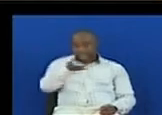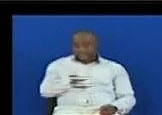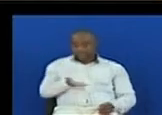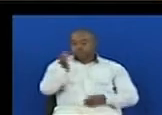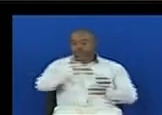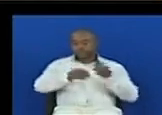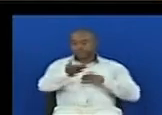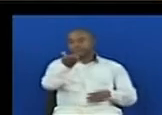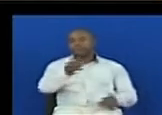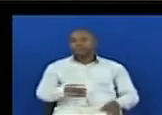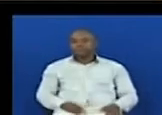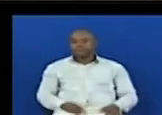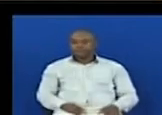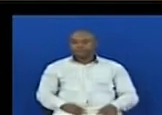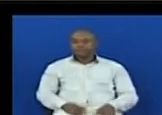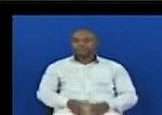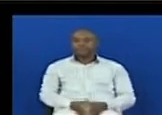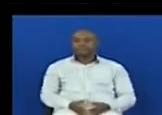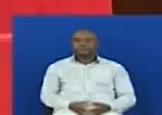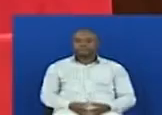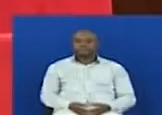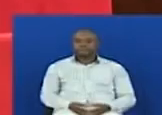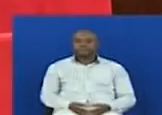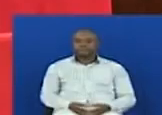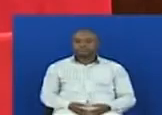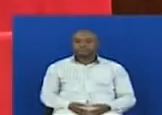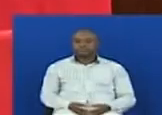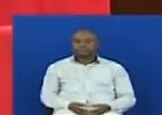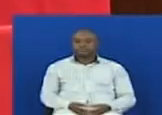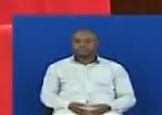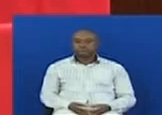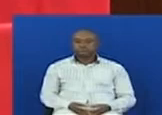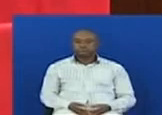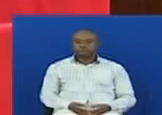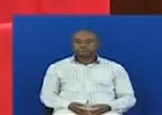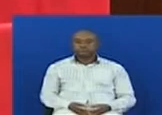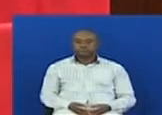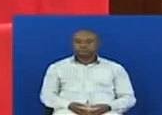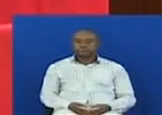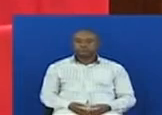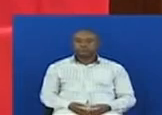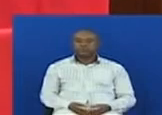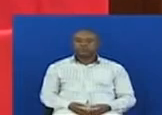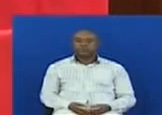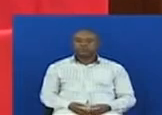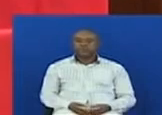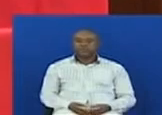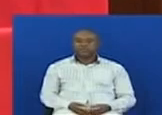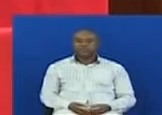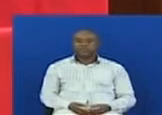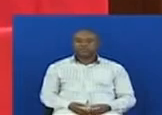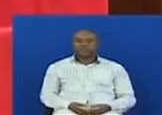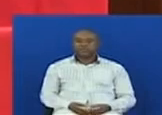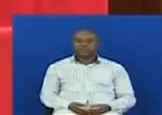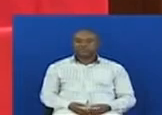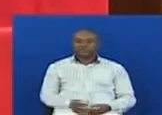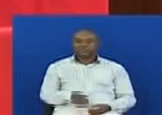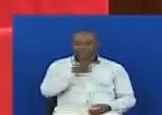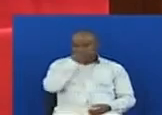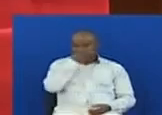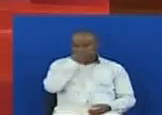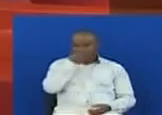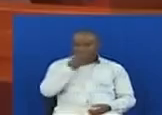nikupe heshima ya kuwa mchangiaji wa kwanza. Atafuatiwa na Mheshimiwa Victor Mambalaswa na Mheshimiwa Hamidu